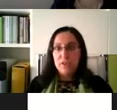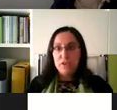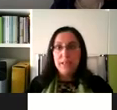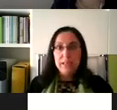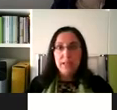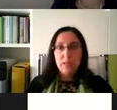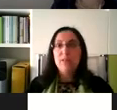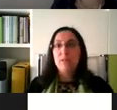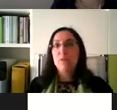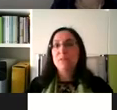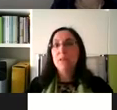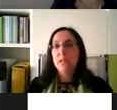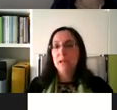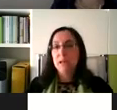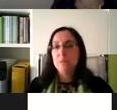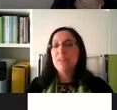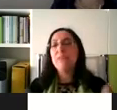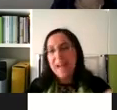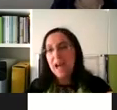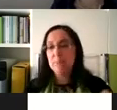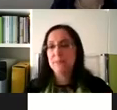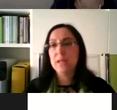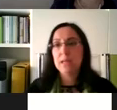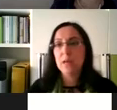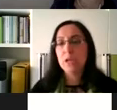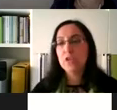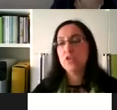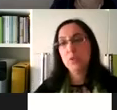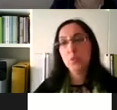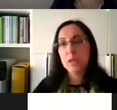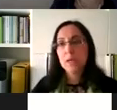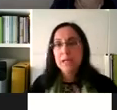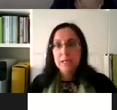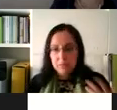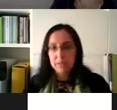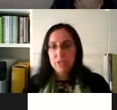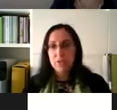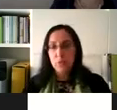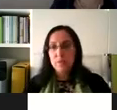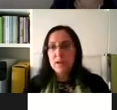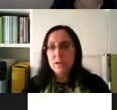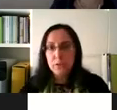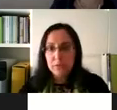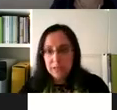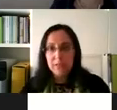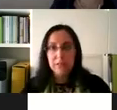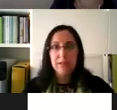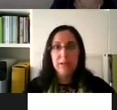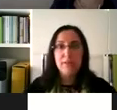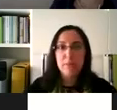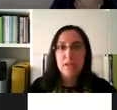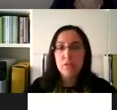in farmacia e dire mi serve una mascherina mi serve la mascherina 1522 dicendo questa parola d'ordine